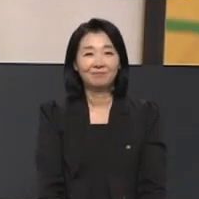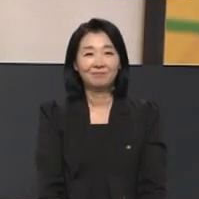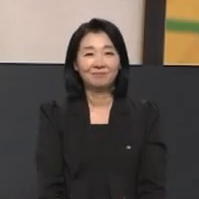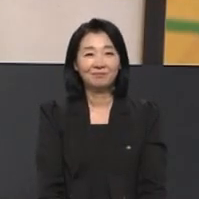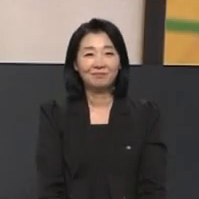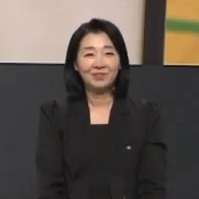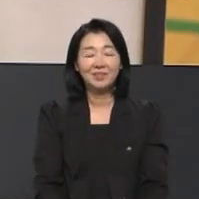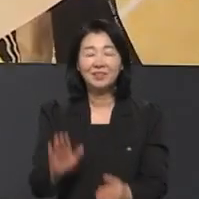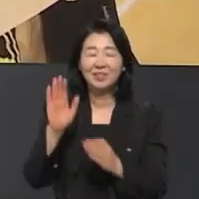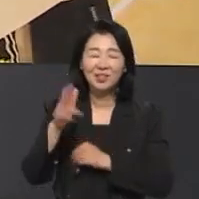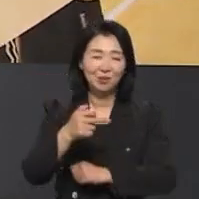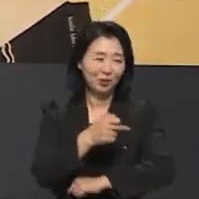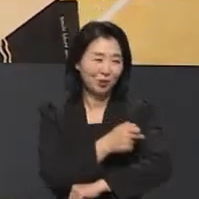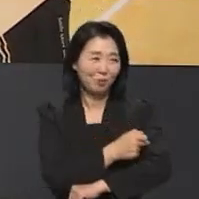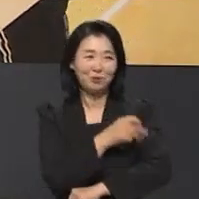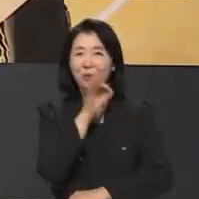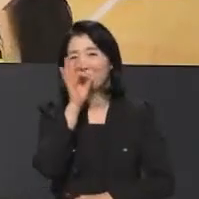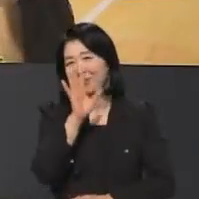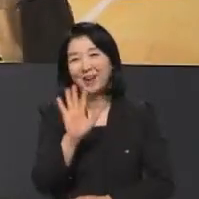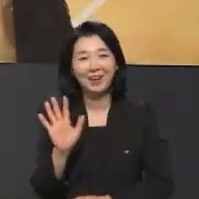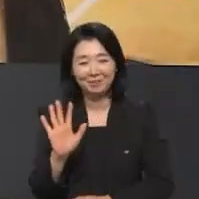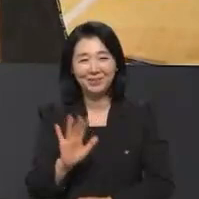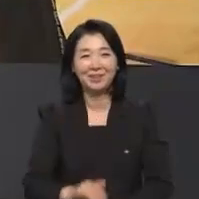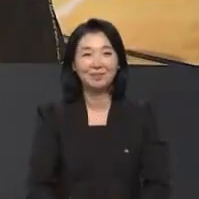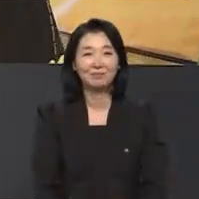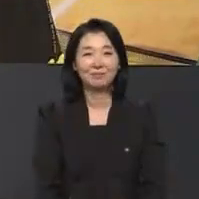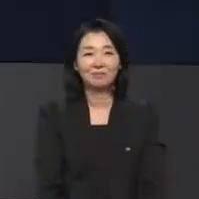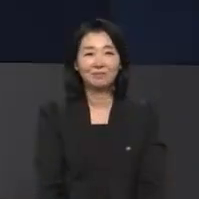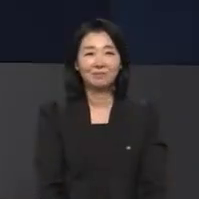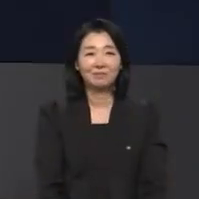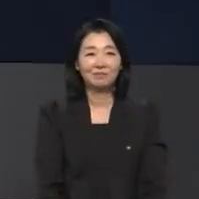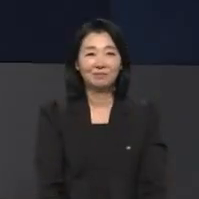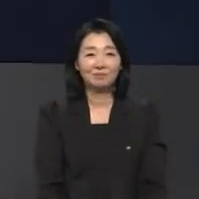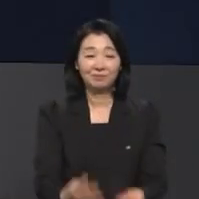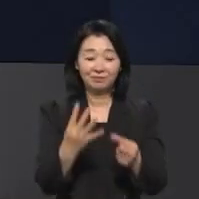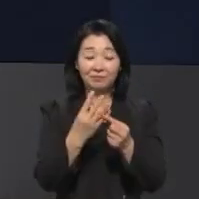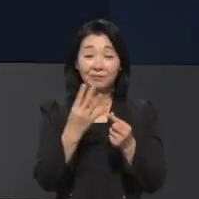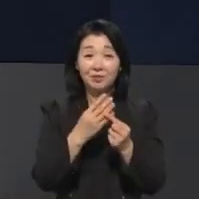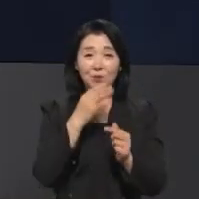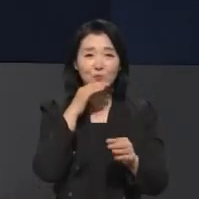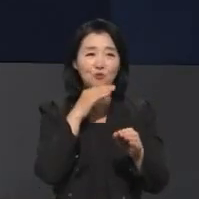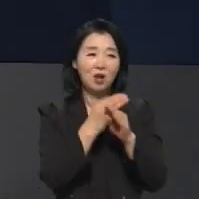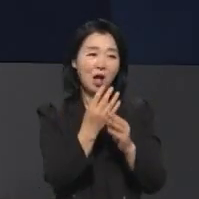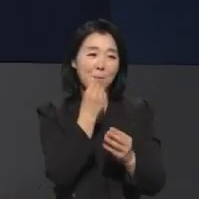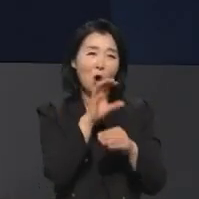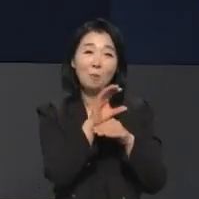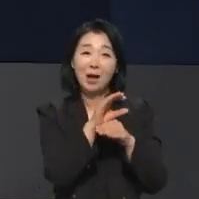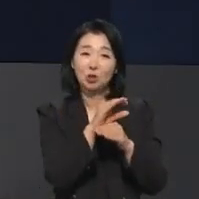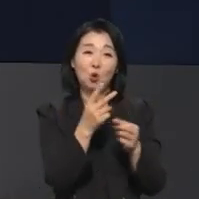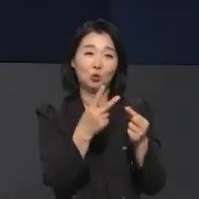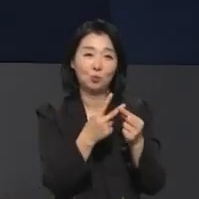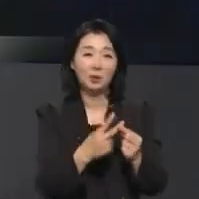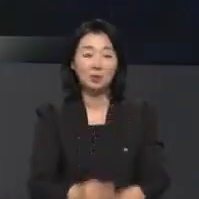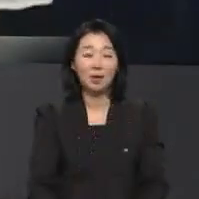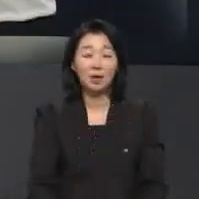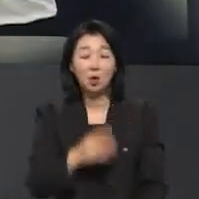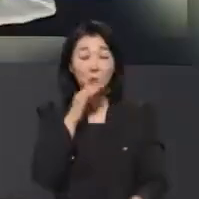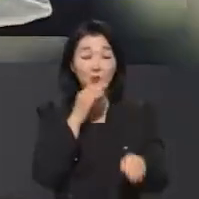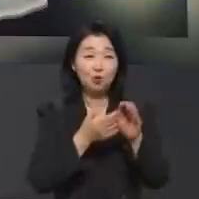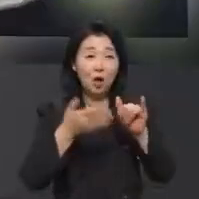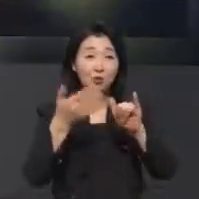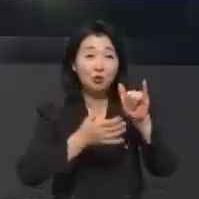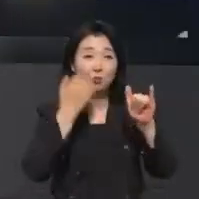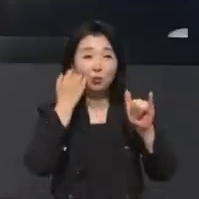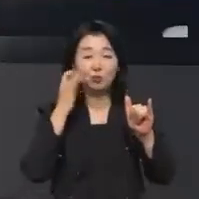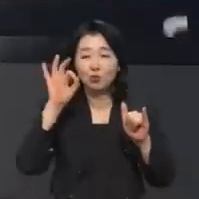해서 그 이후 접종이 완전히 중단되는 건 아닙니다. 네, 다음 픽은 북한 먹방 2탄입니다. 북한 유튜버 유미가